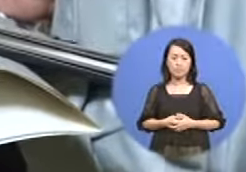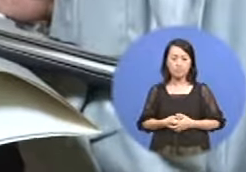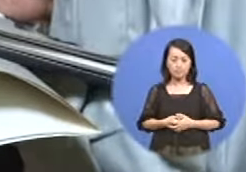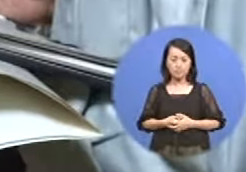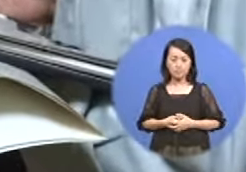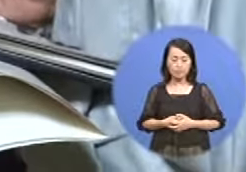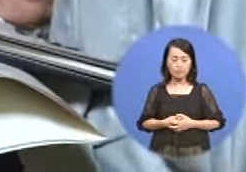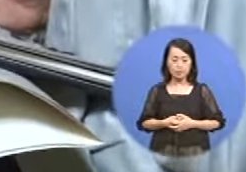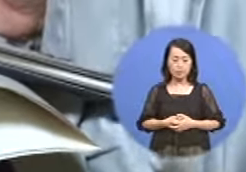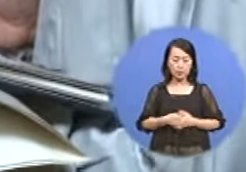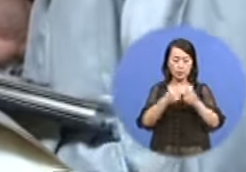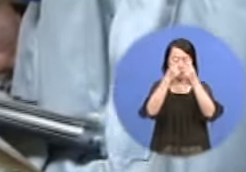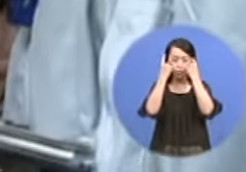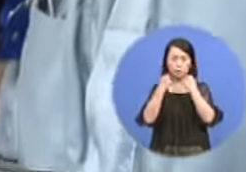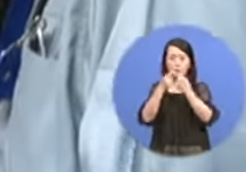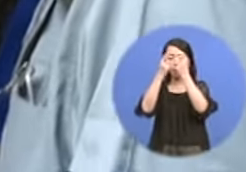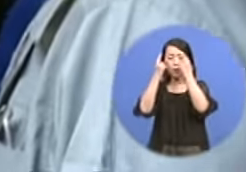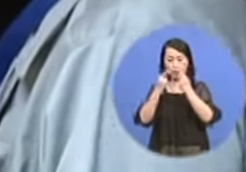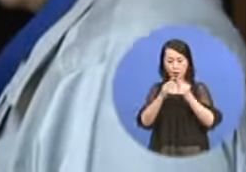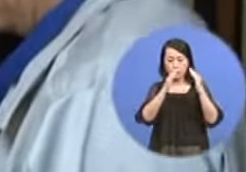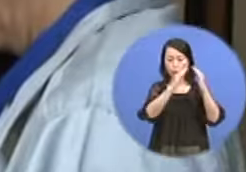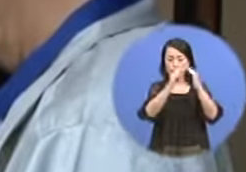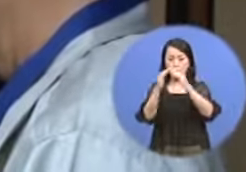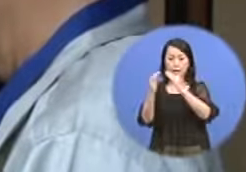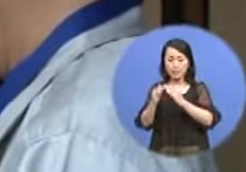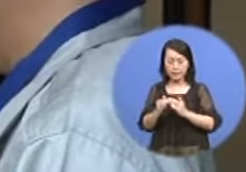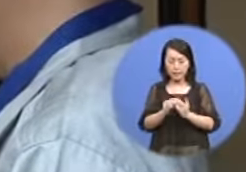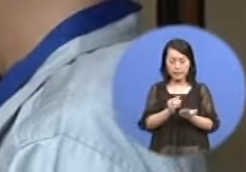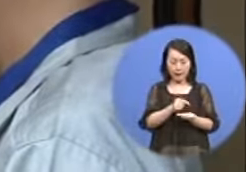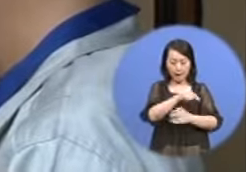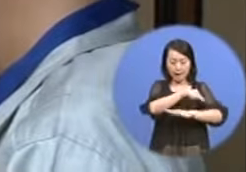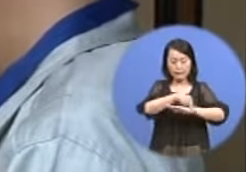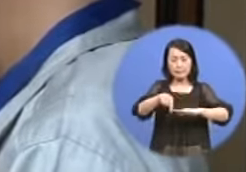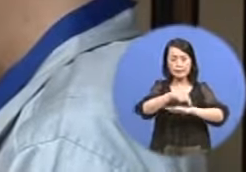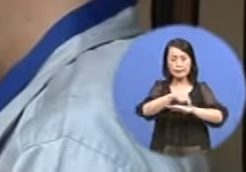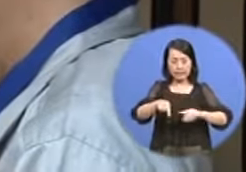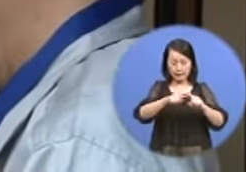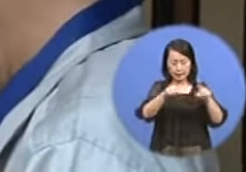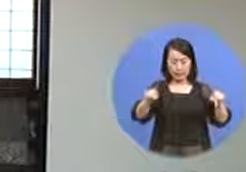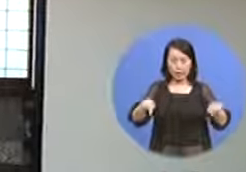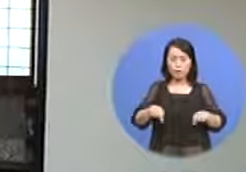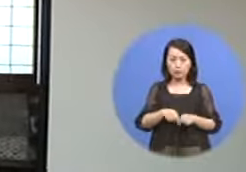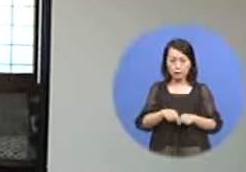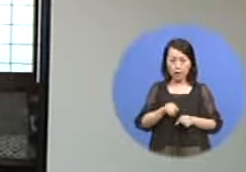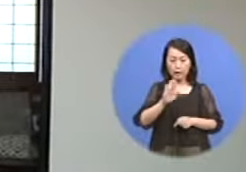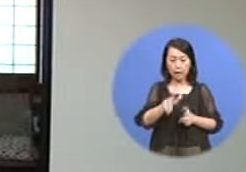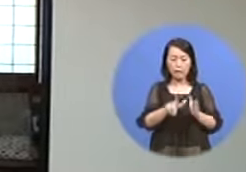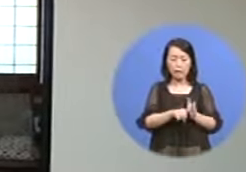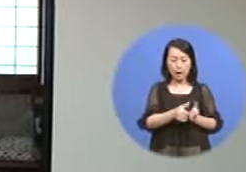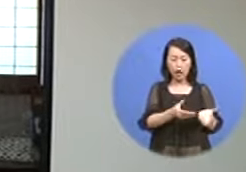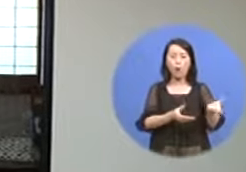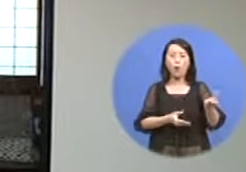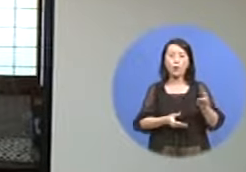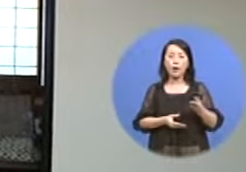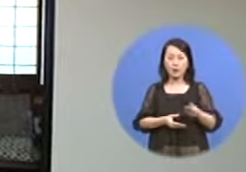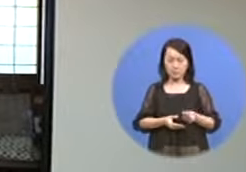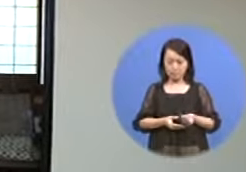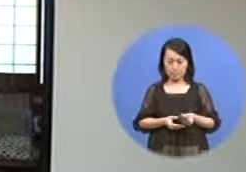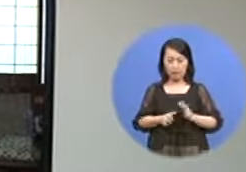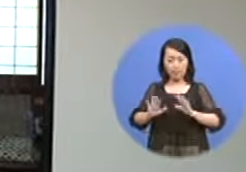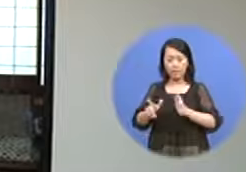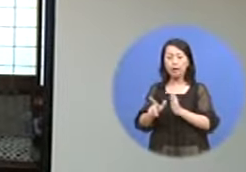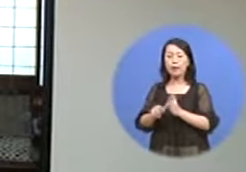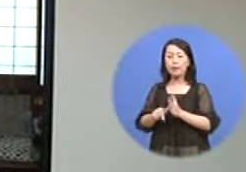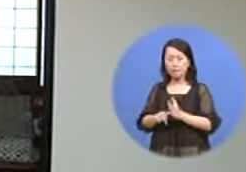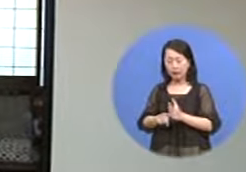それぞれの家庭で設計図書ですね、図面があればそれをお借りするんですけれども、ない場合は実測をさ